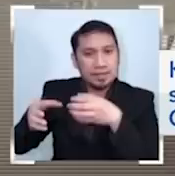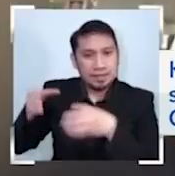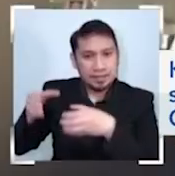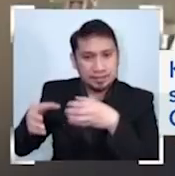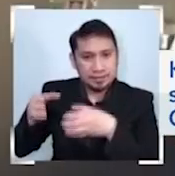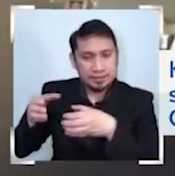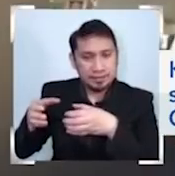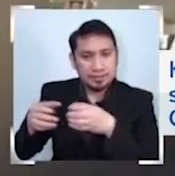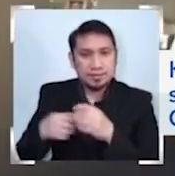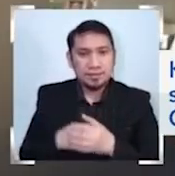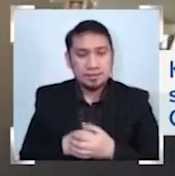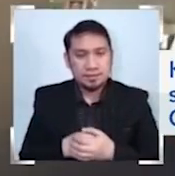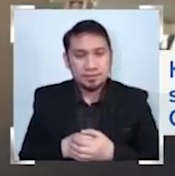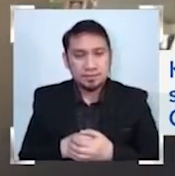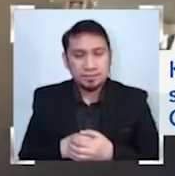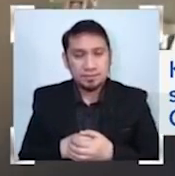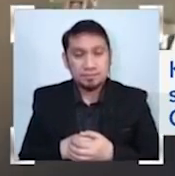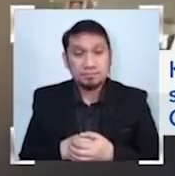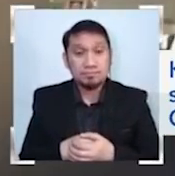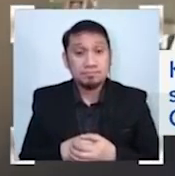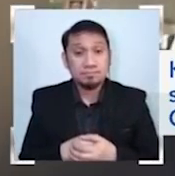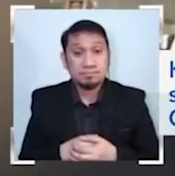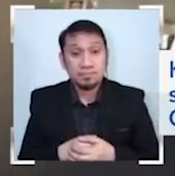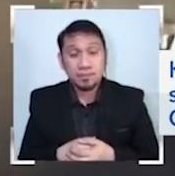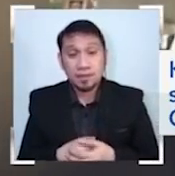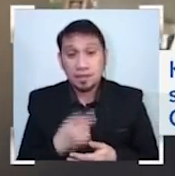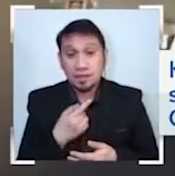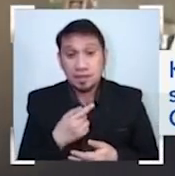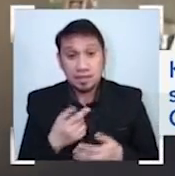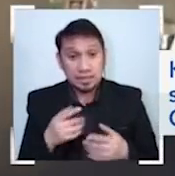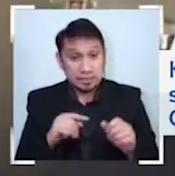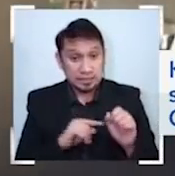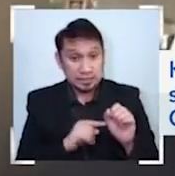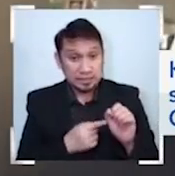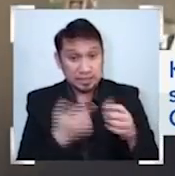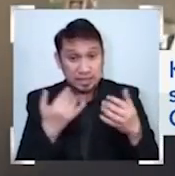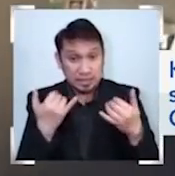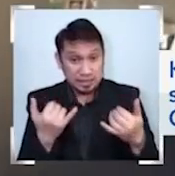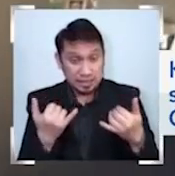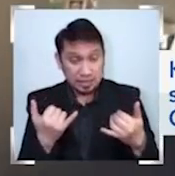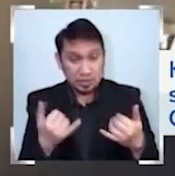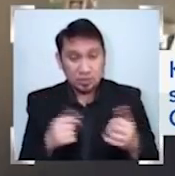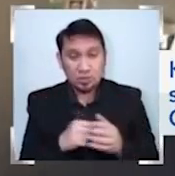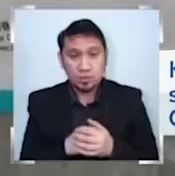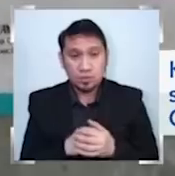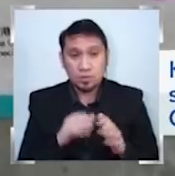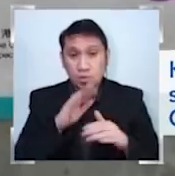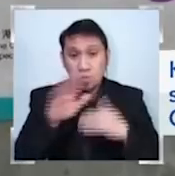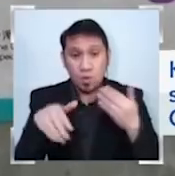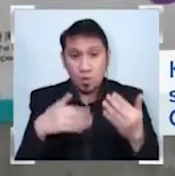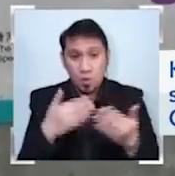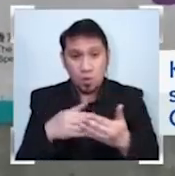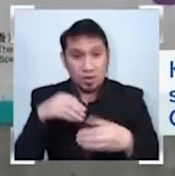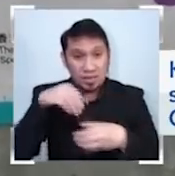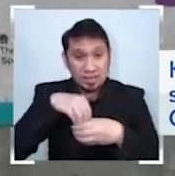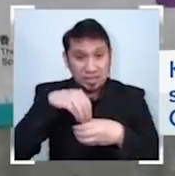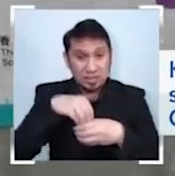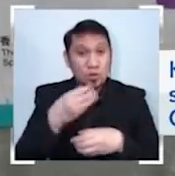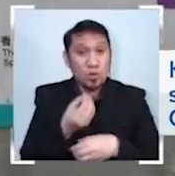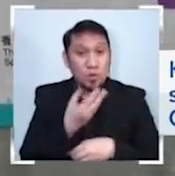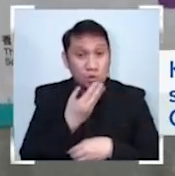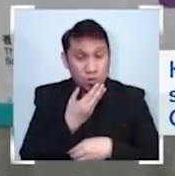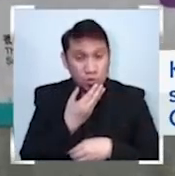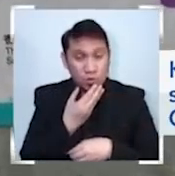merits. Ayon kay Conjen Tejada, simula ngayong araw ay ipinatutupad na sa lahat ng nasa Hong Kong, kabilang na ang mga